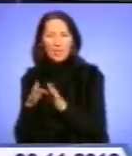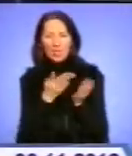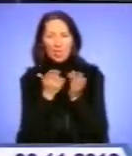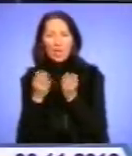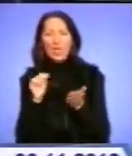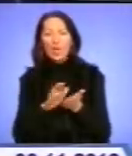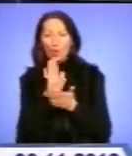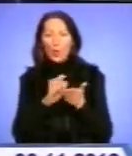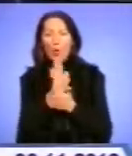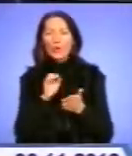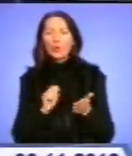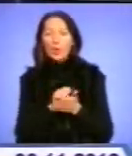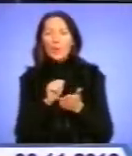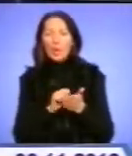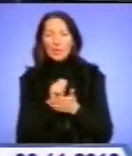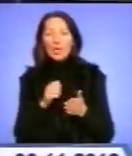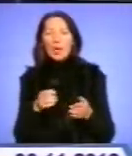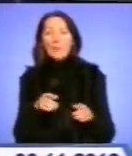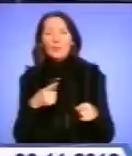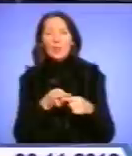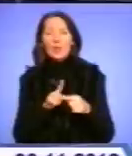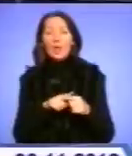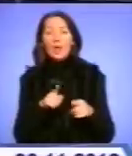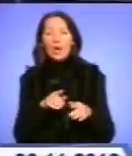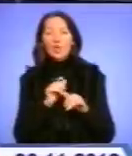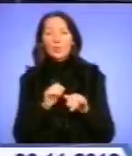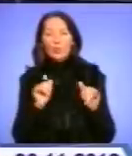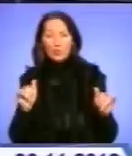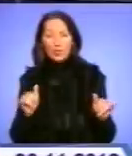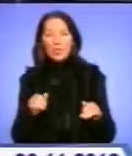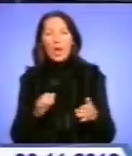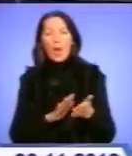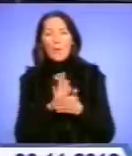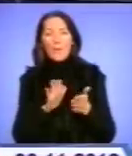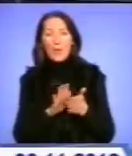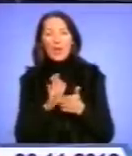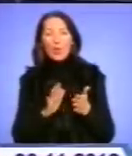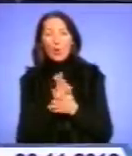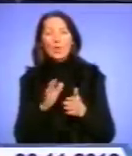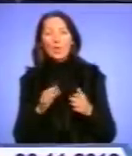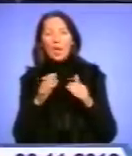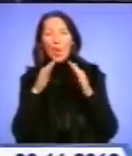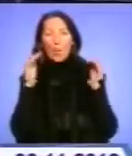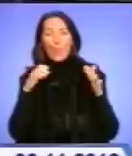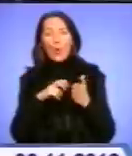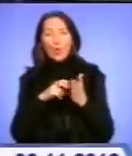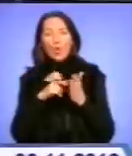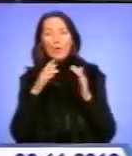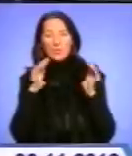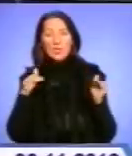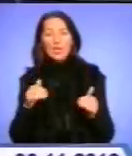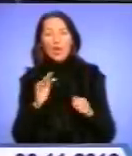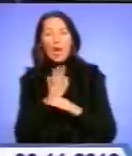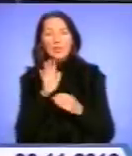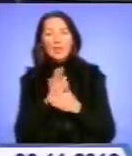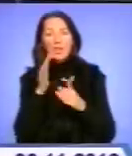Причиною є занепад основних каналів розповсюдження періодики, поштових скриньок та газетних кіосків. Вирішувати цю проблему